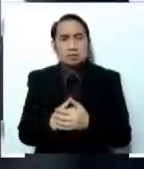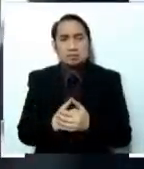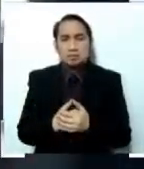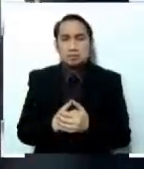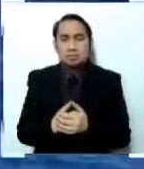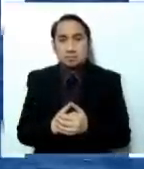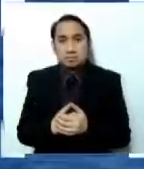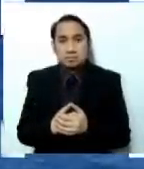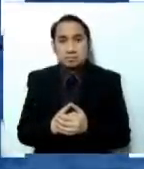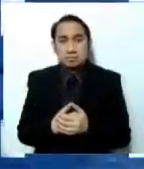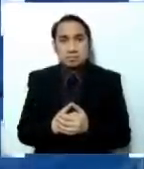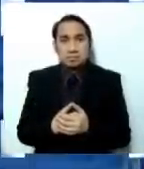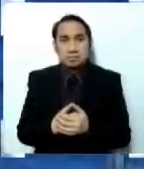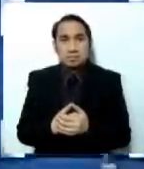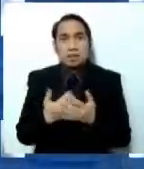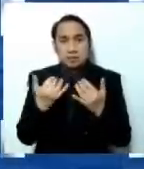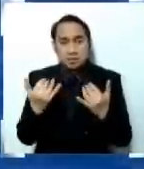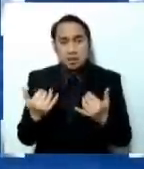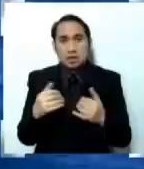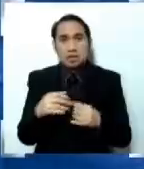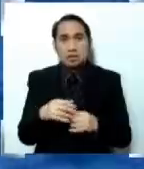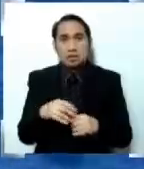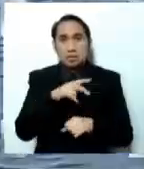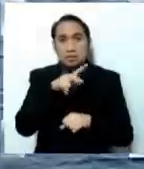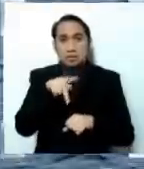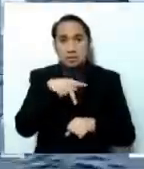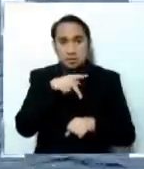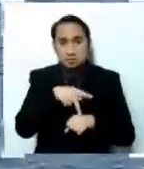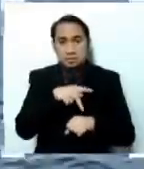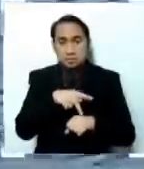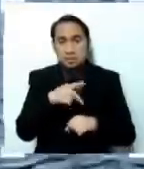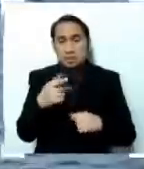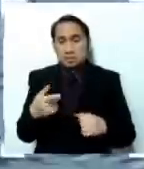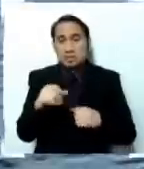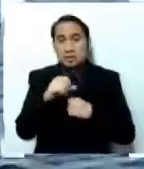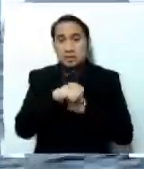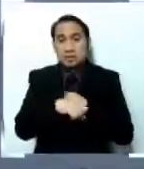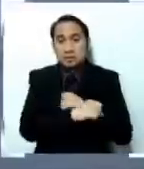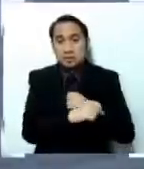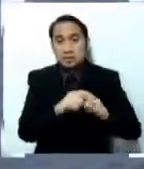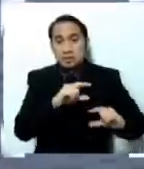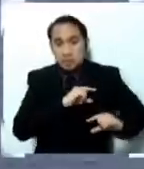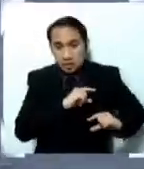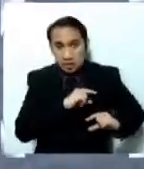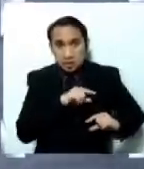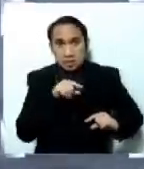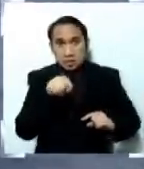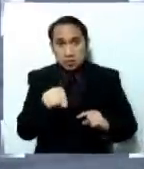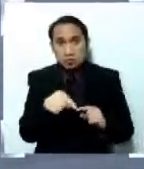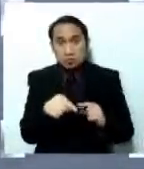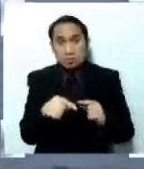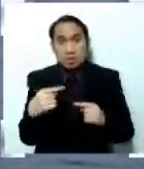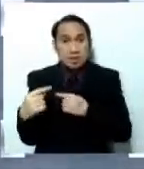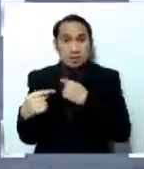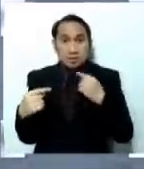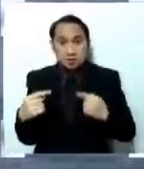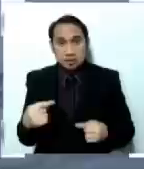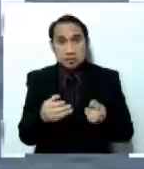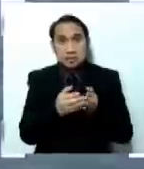Namataan at itinaboy ulit ng Philippine Coast Guard mula May 7 at May 8 ang ilang Chinese fishing vessel sa Sabina Shoal.